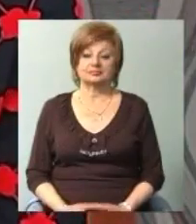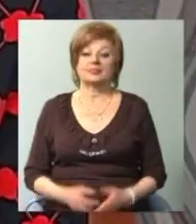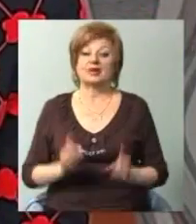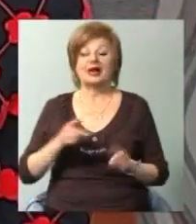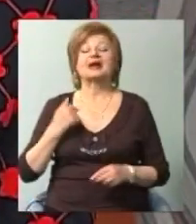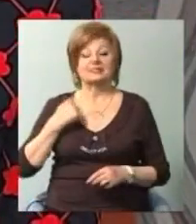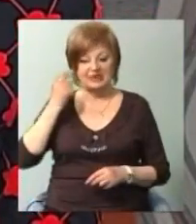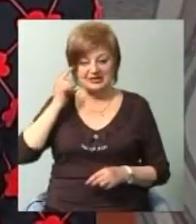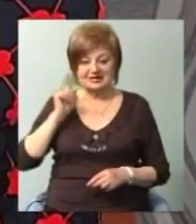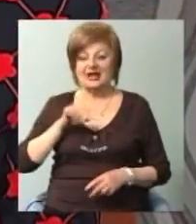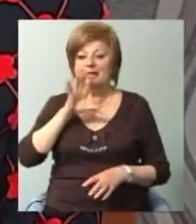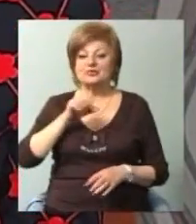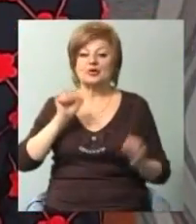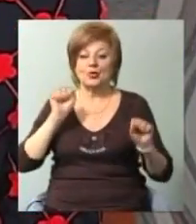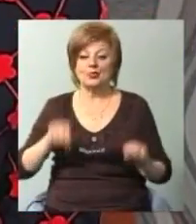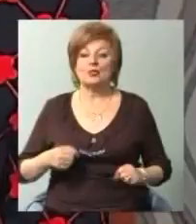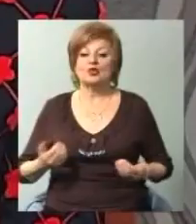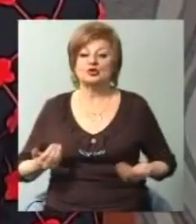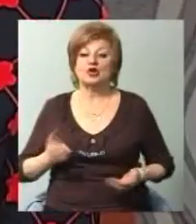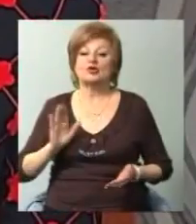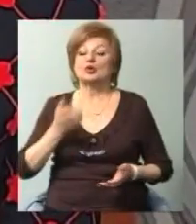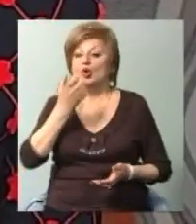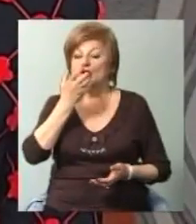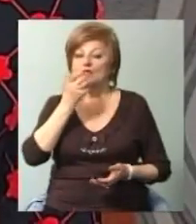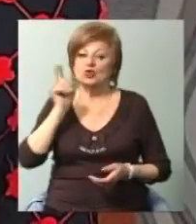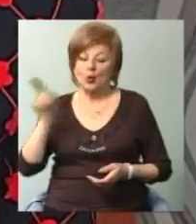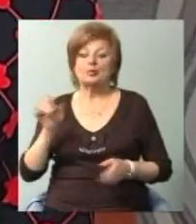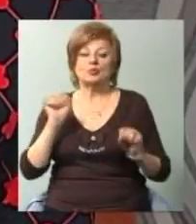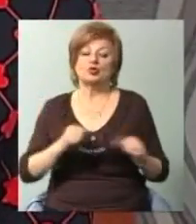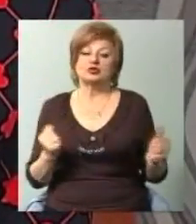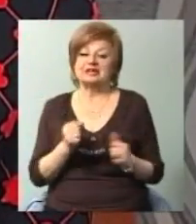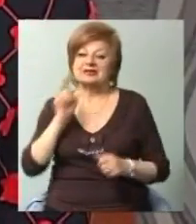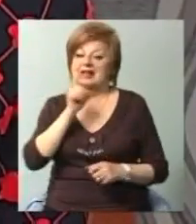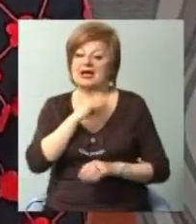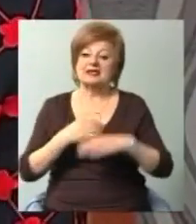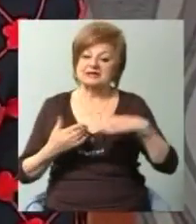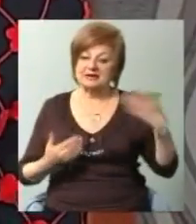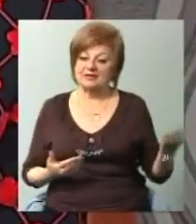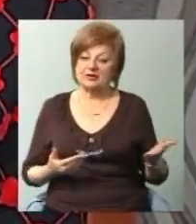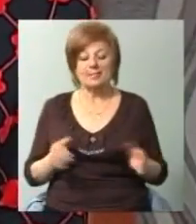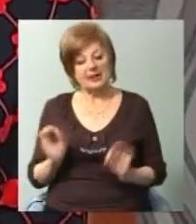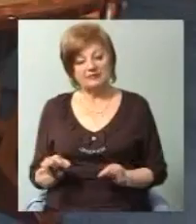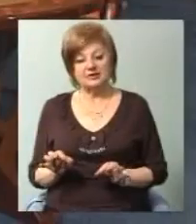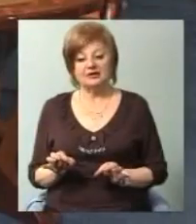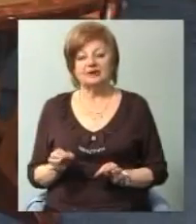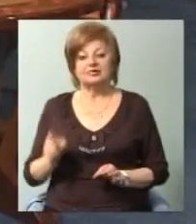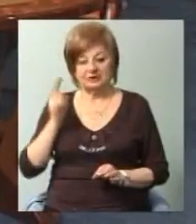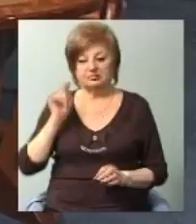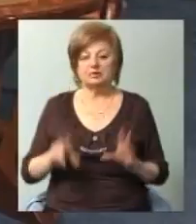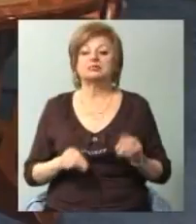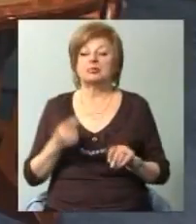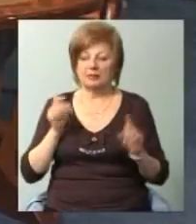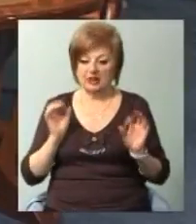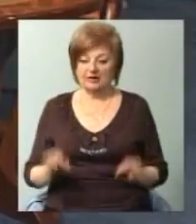Як нам відомо, собаки можуть жити не тільки в теплих краях, а й в холодних. Чи дійсно це, чи неправда? Як ти думаєш? Це